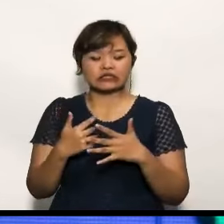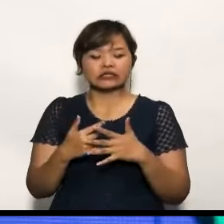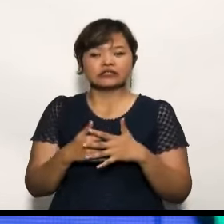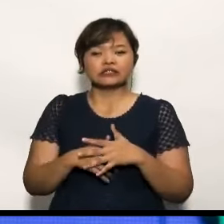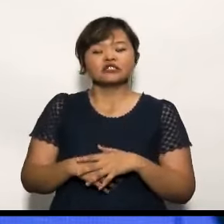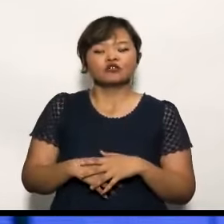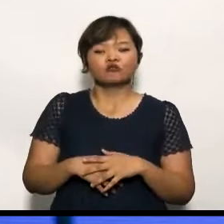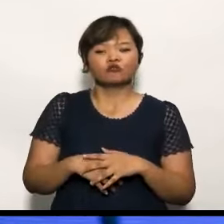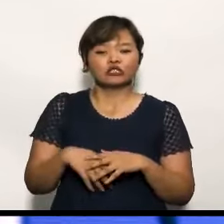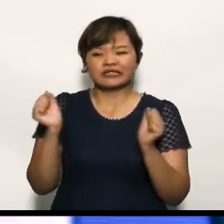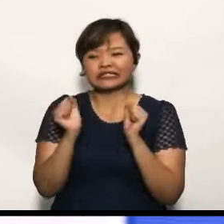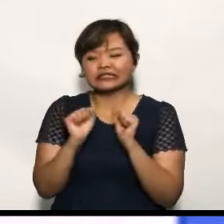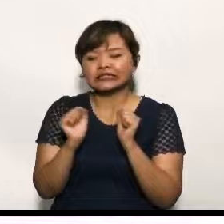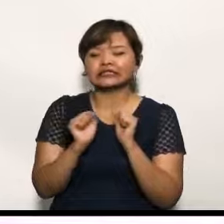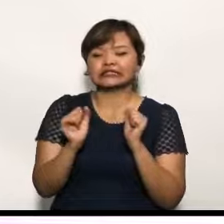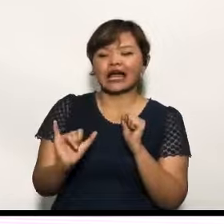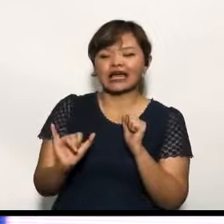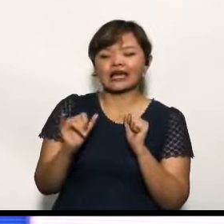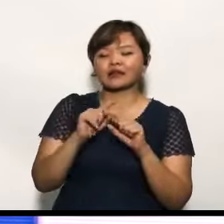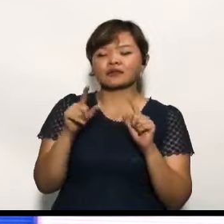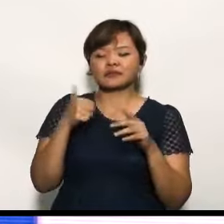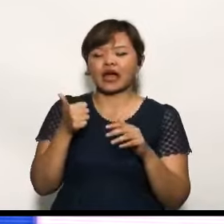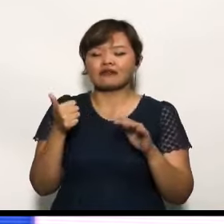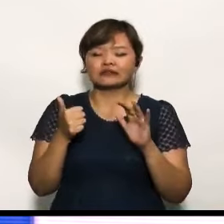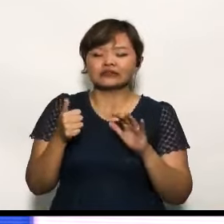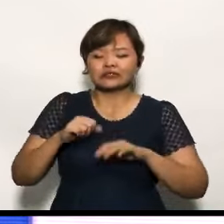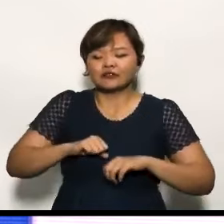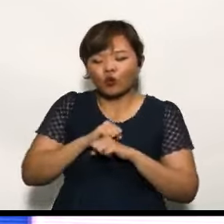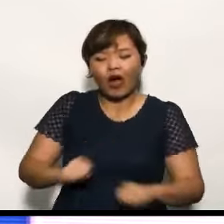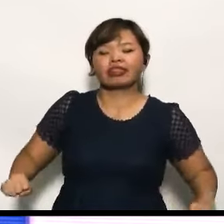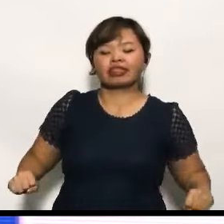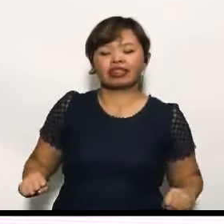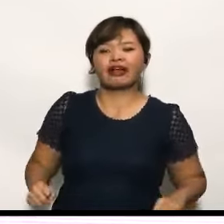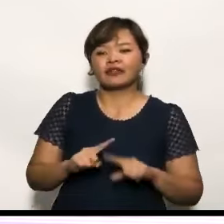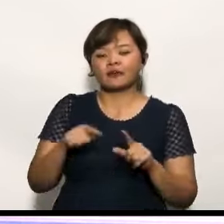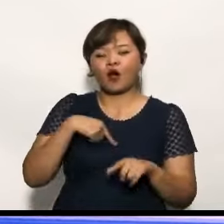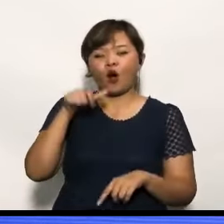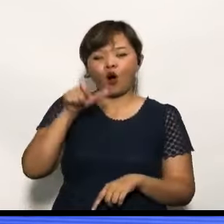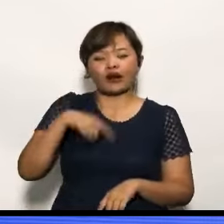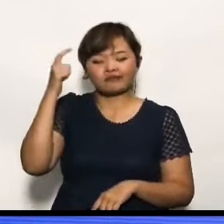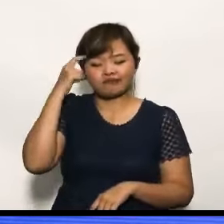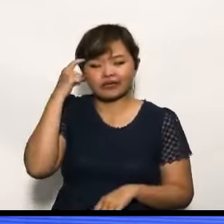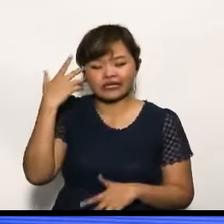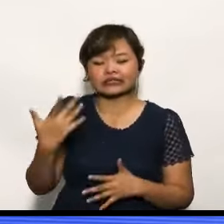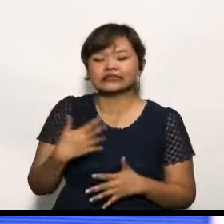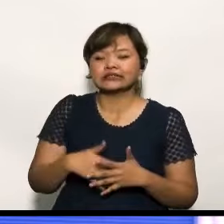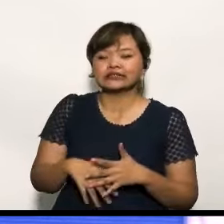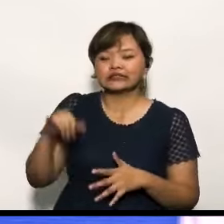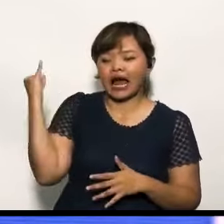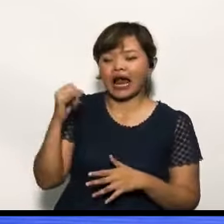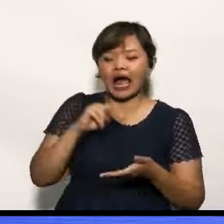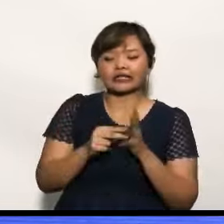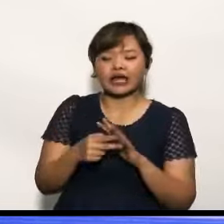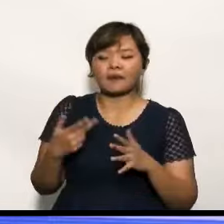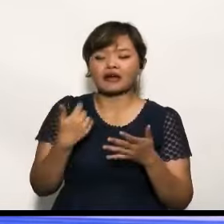bisa melewati cuaca dingin tersebut dengan jauh lebih mudah. Tapi orang yang mindsetnya salah seperti pakai baju yang salah.